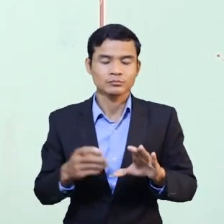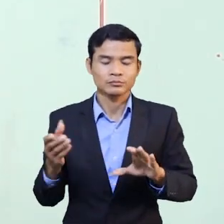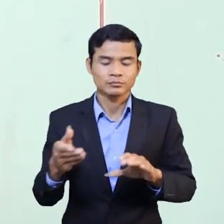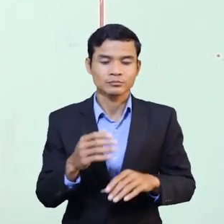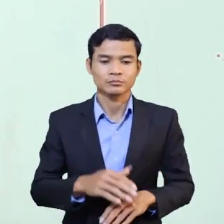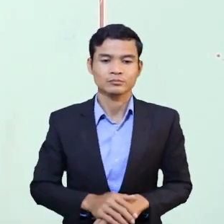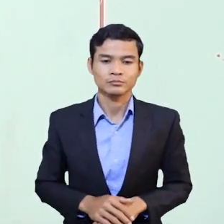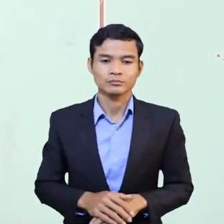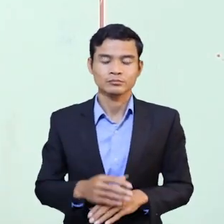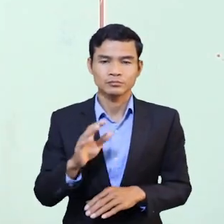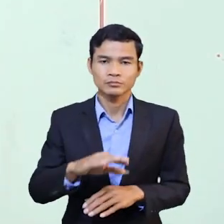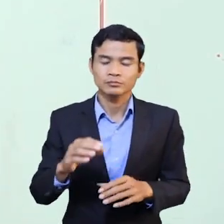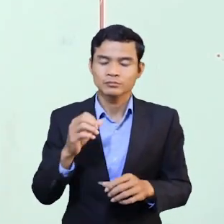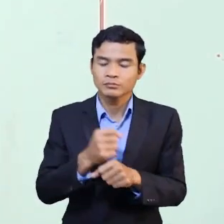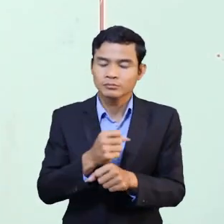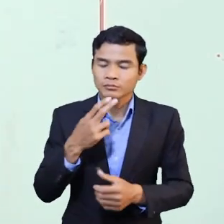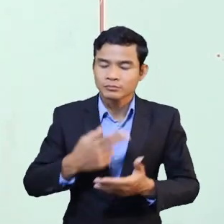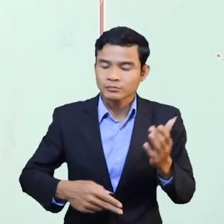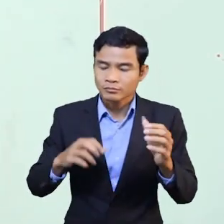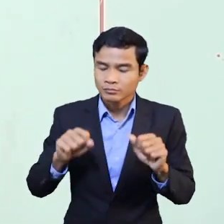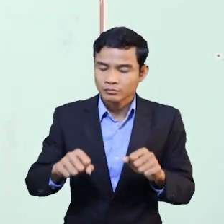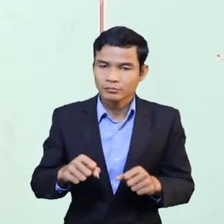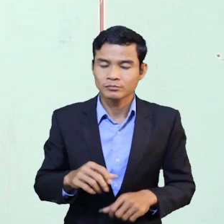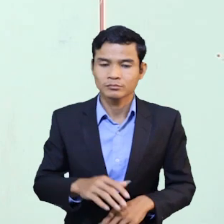chìn cho cây cũng bông thua vầy con